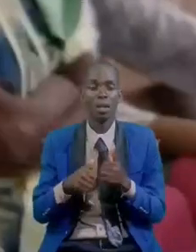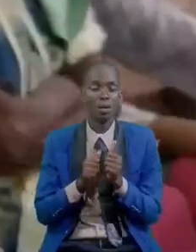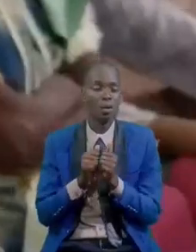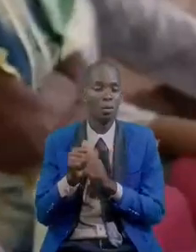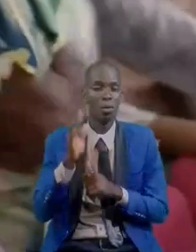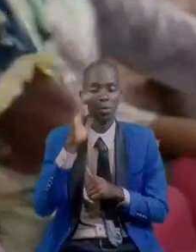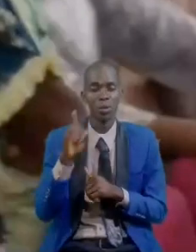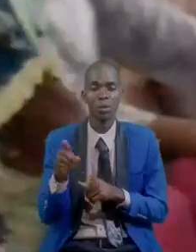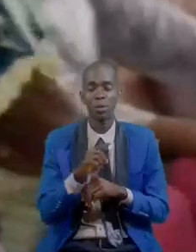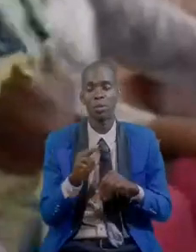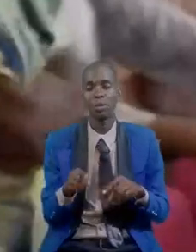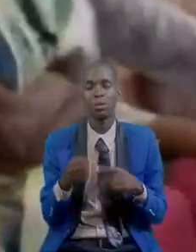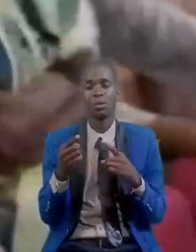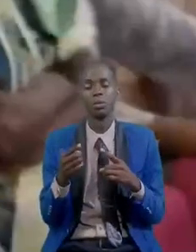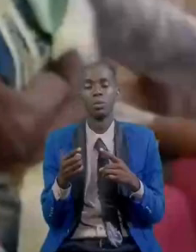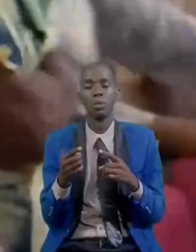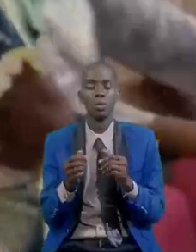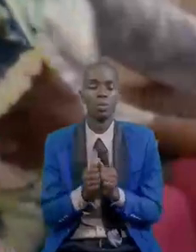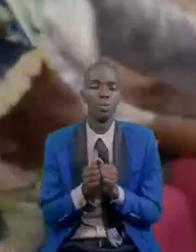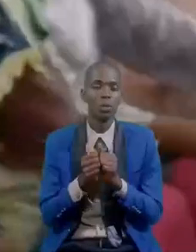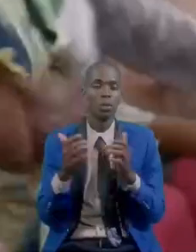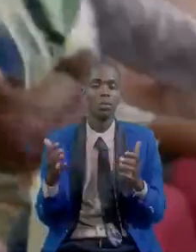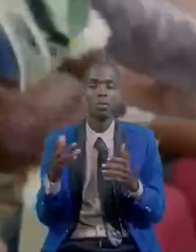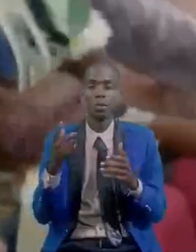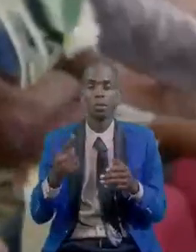Quel distance peux-tu parcourir sans la